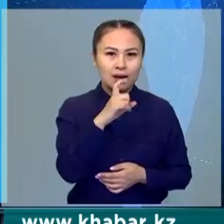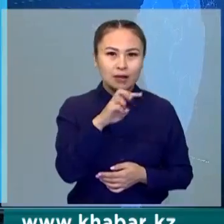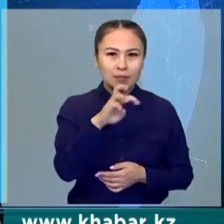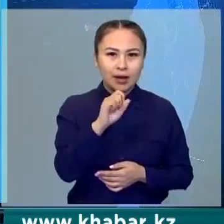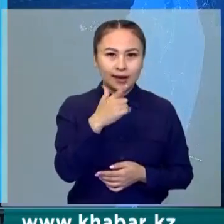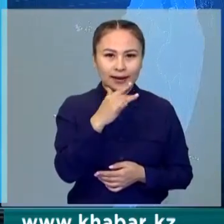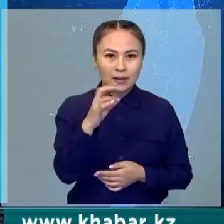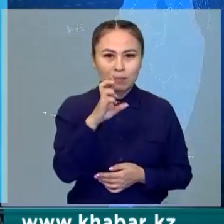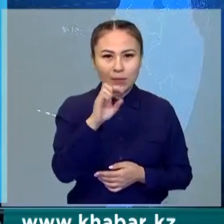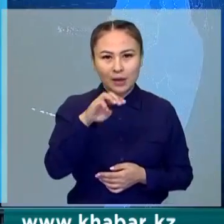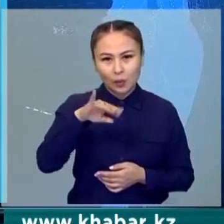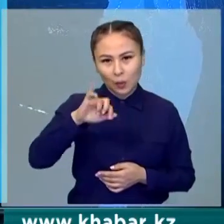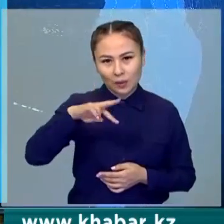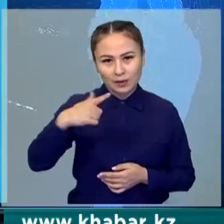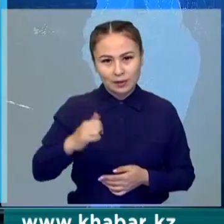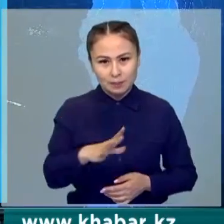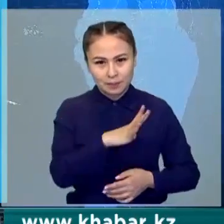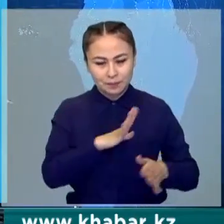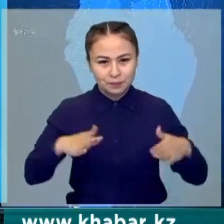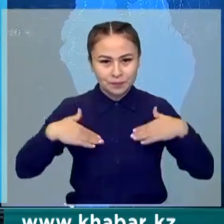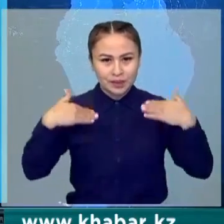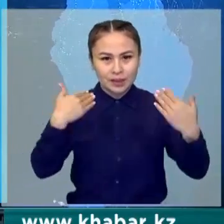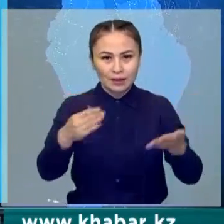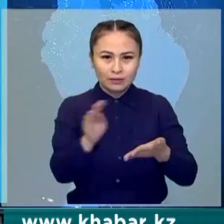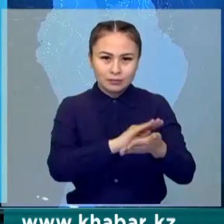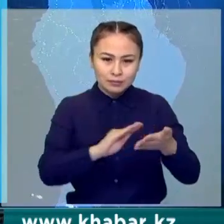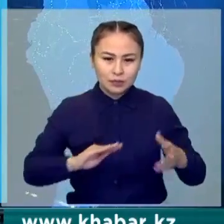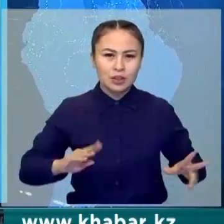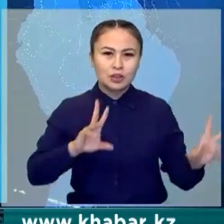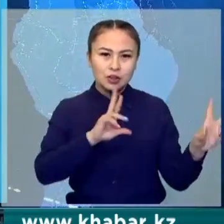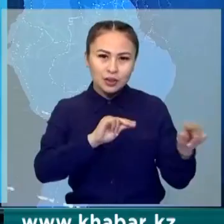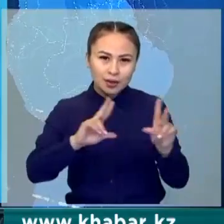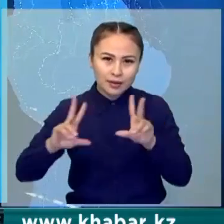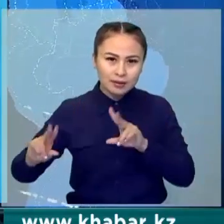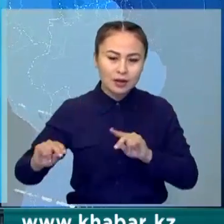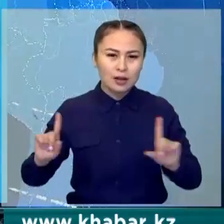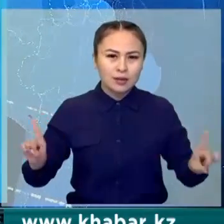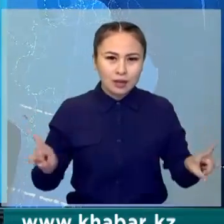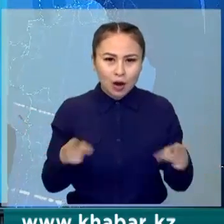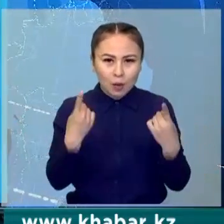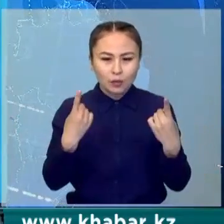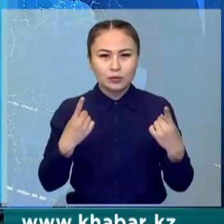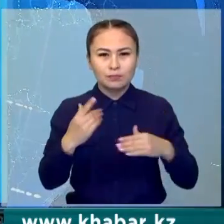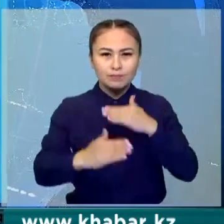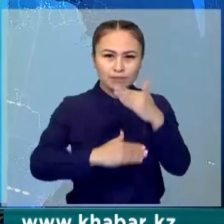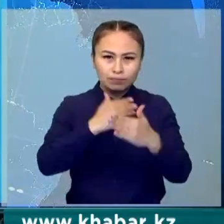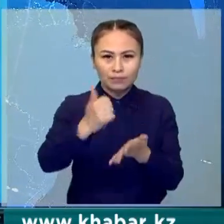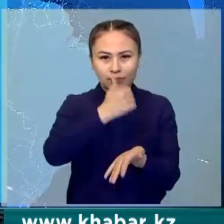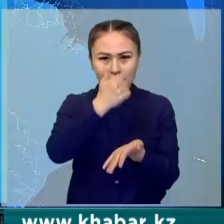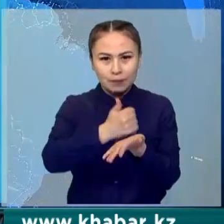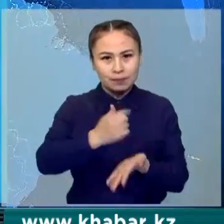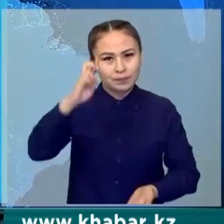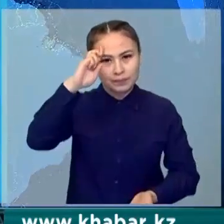Халтмаген Баттулга бар. Олар құттықтау хаттарында қазақ еліне бақ дәулет, үздіксіз даму, жетістік тілеген. Шетелдік